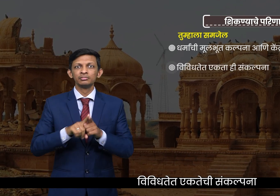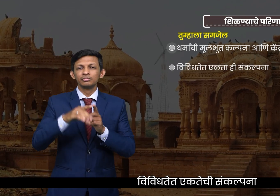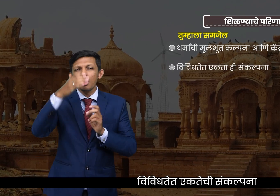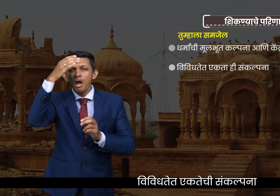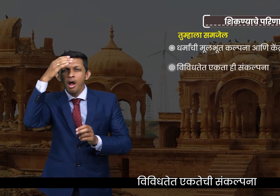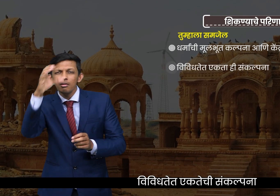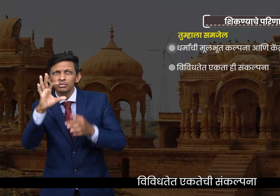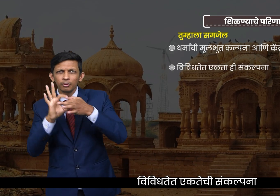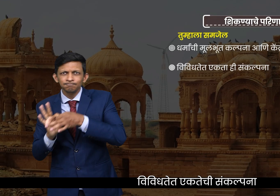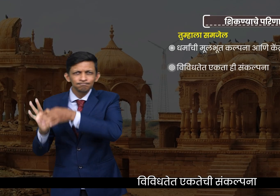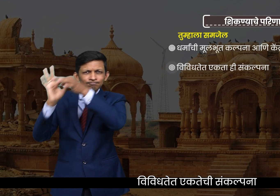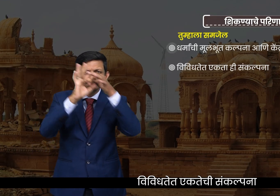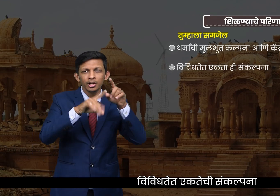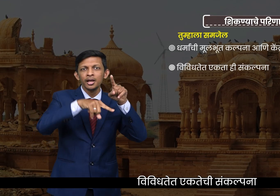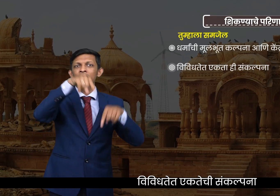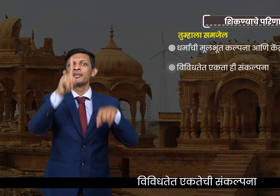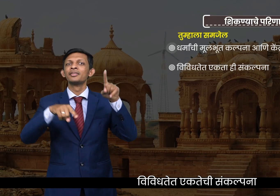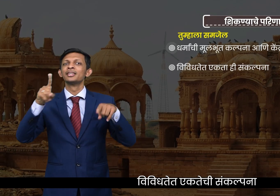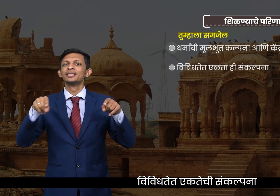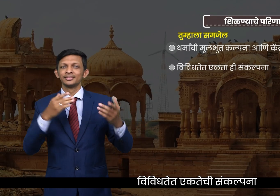विविधतेत एकतेची संकल्पना.